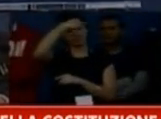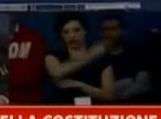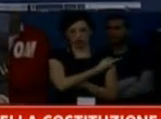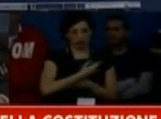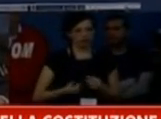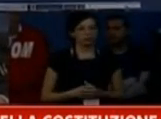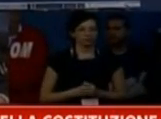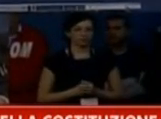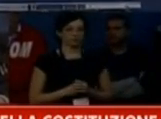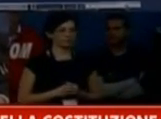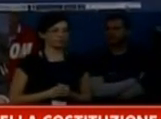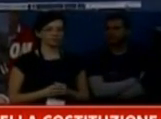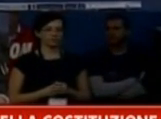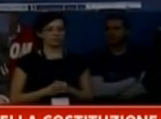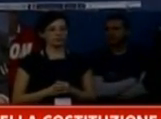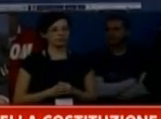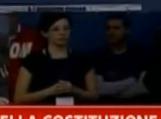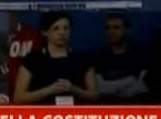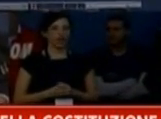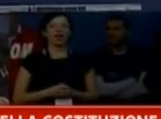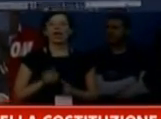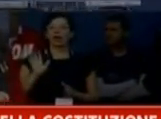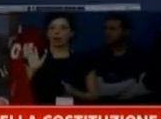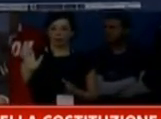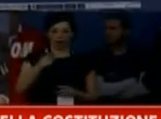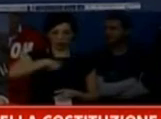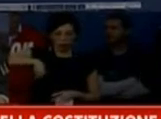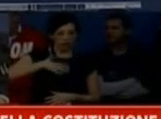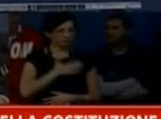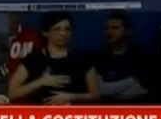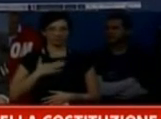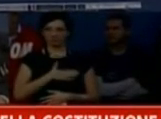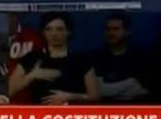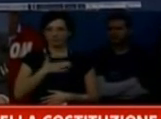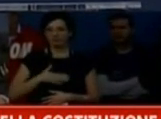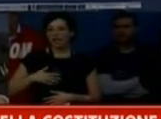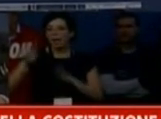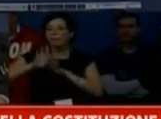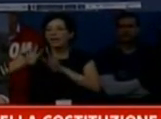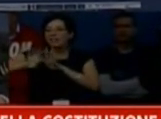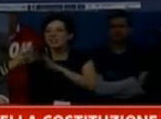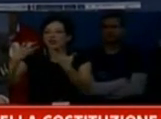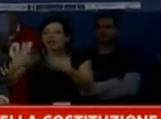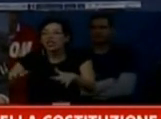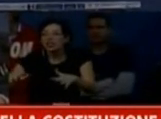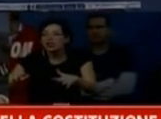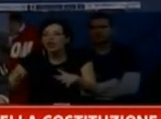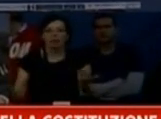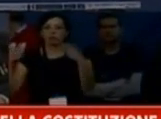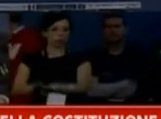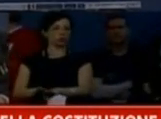soddisfazione. Non finiremo qui. Vi promettiamo, e